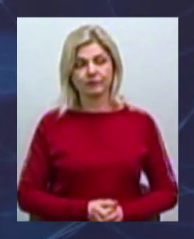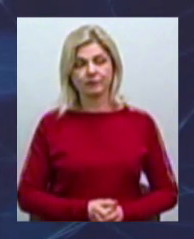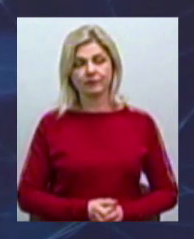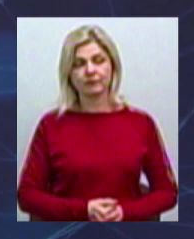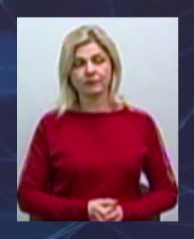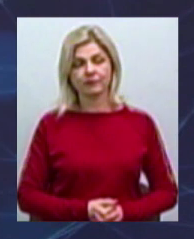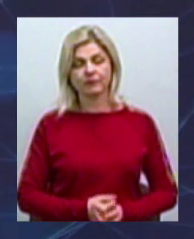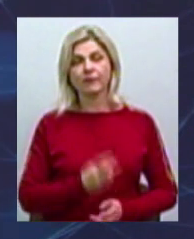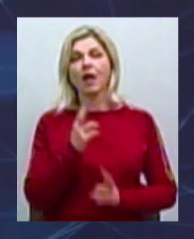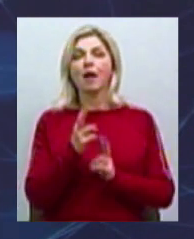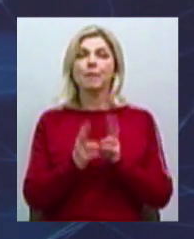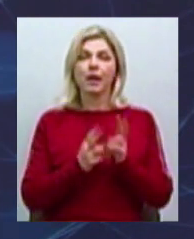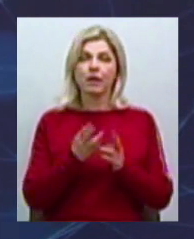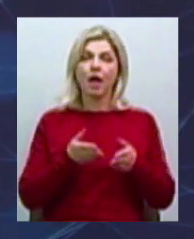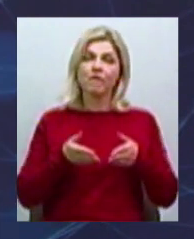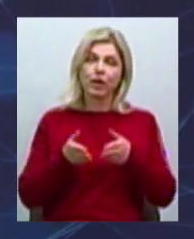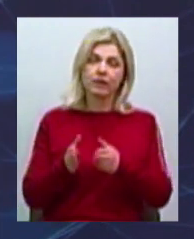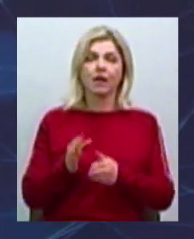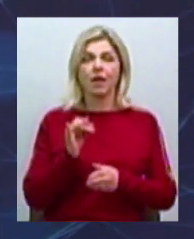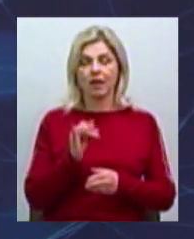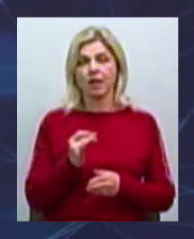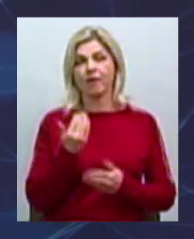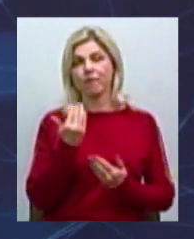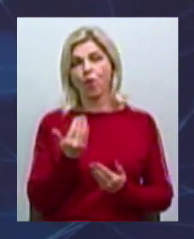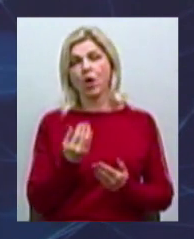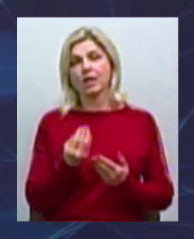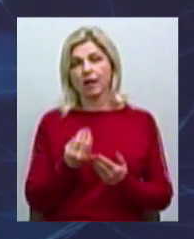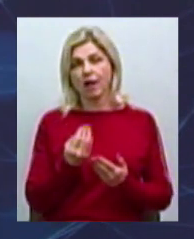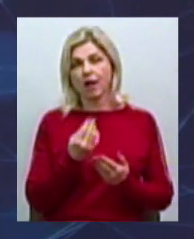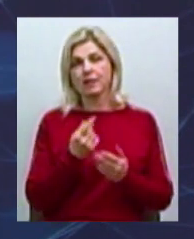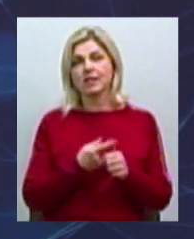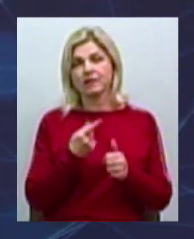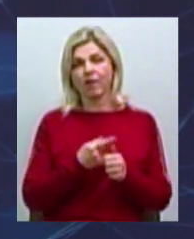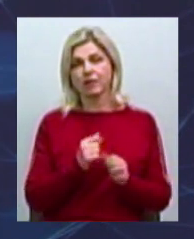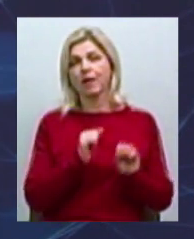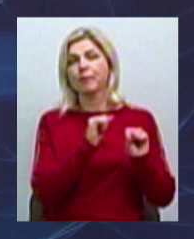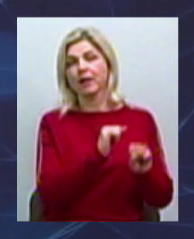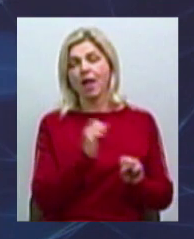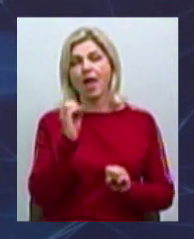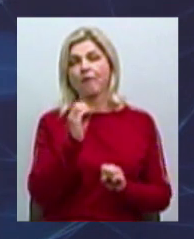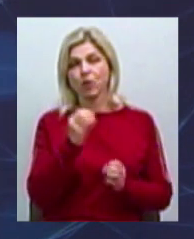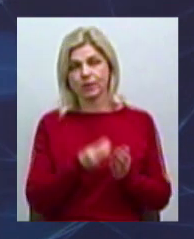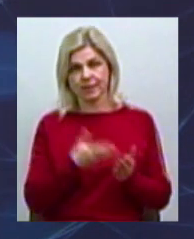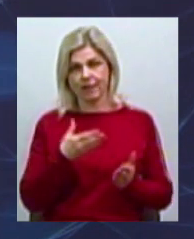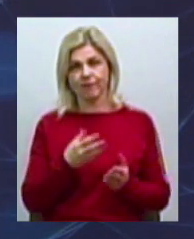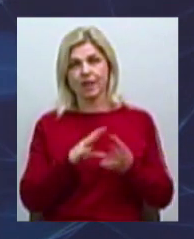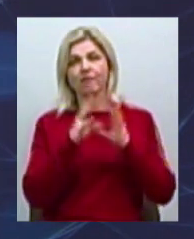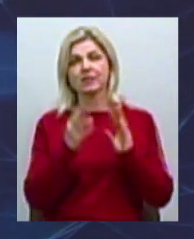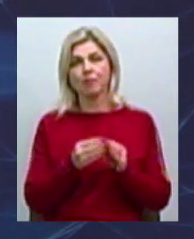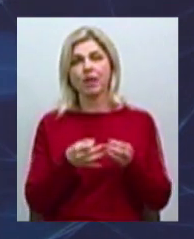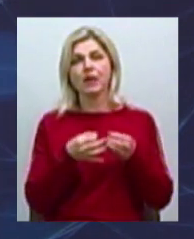переорієнтація і переважання тепер уже в їхньому житті, те, що ми називаємо проєвропейських цінностей, да, або